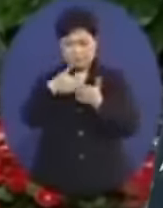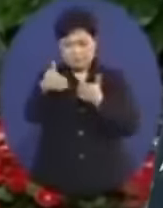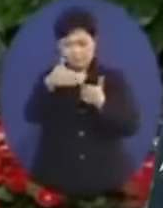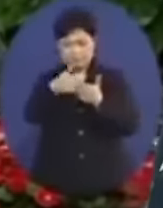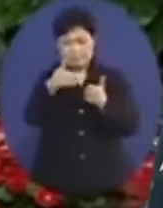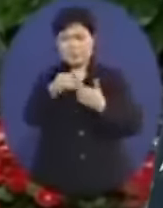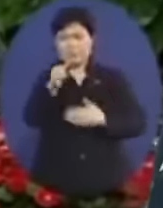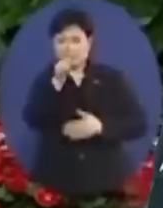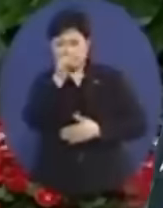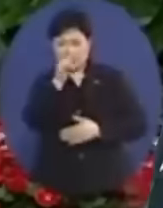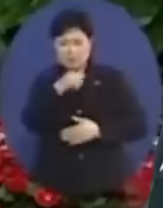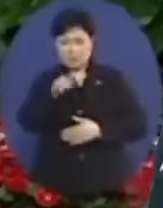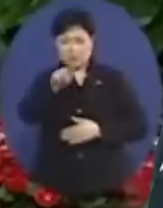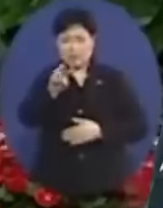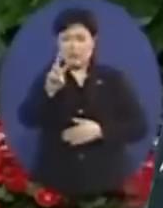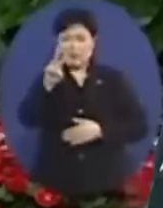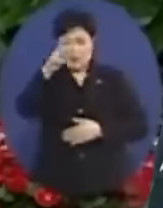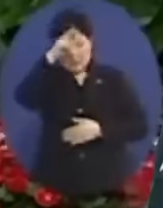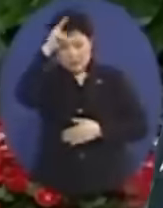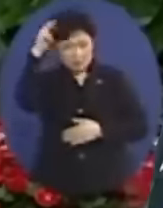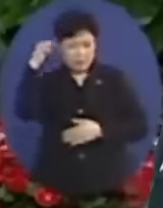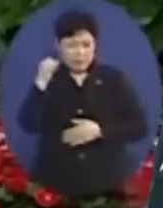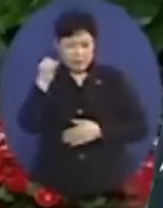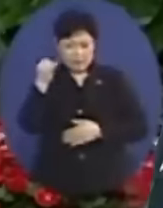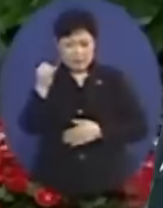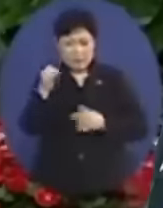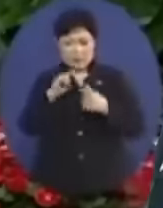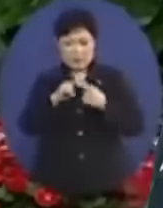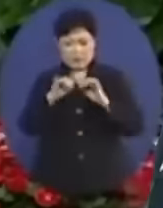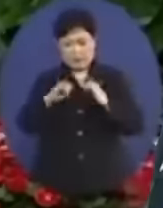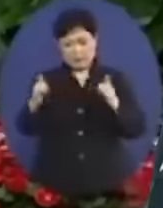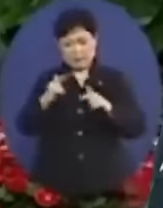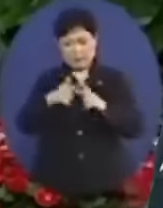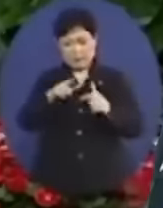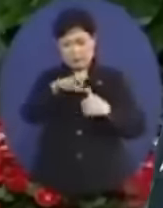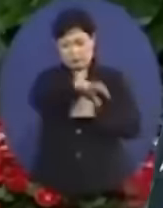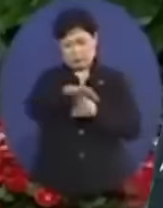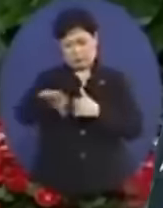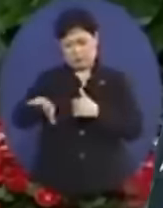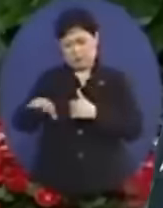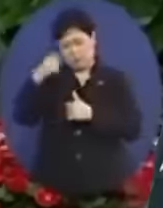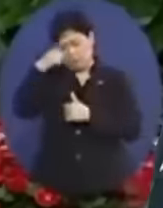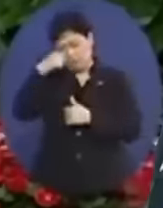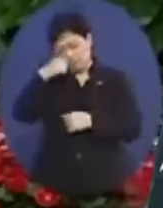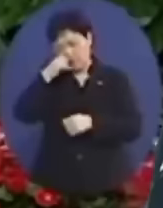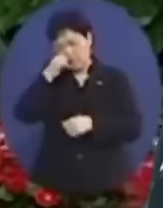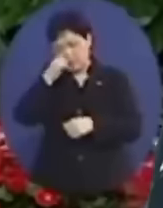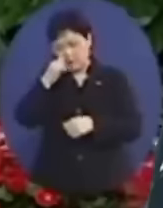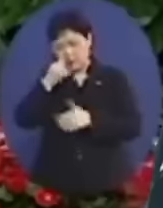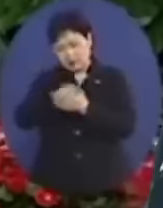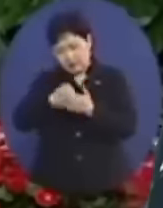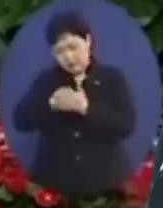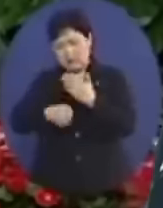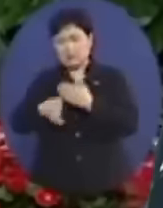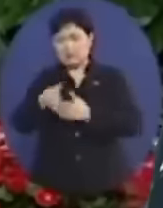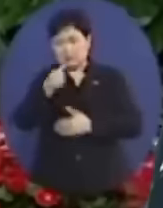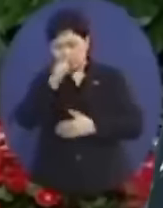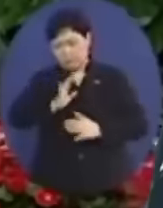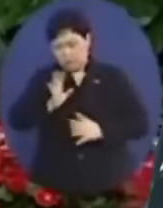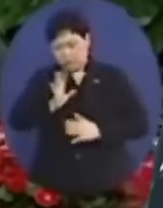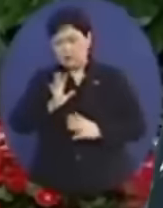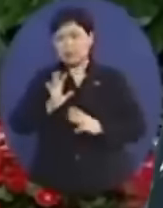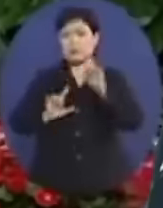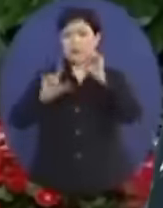있습니다 거기에는 마리아와 사람들이 예수님 주변에 서서 울고 있거나 탄식하고 두려워하는